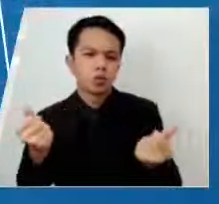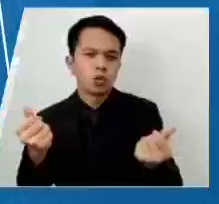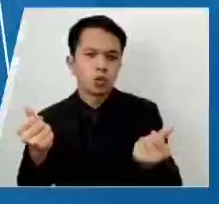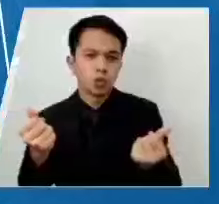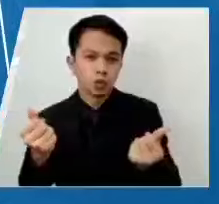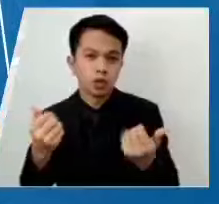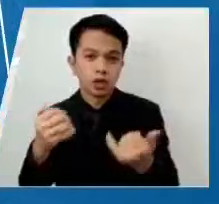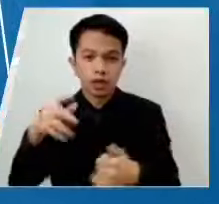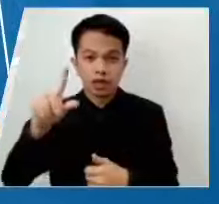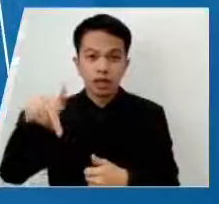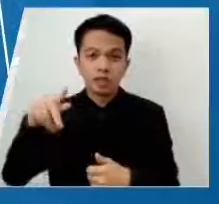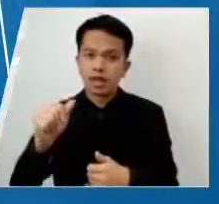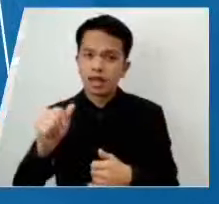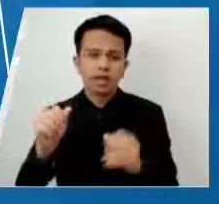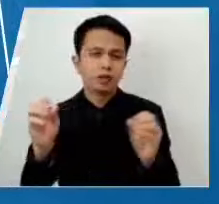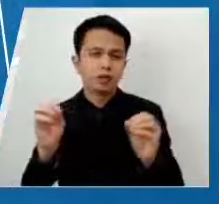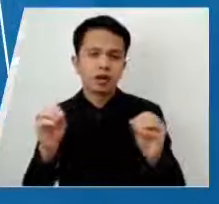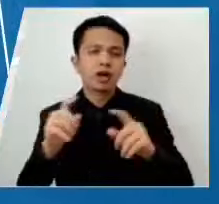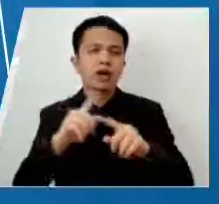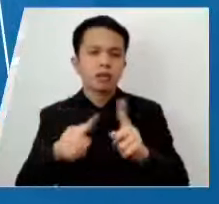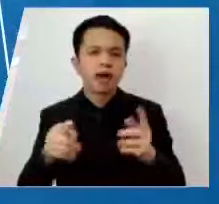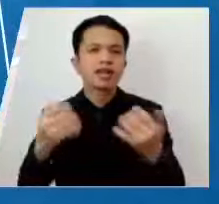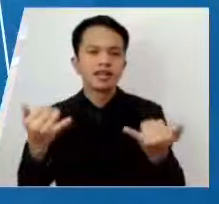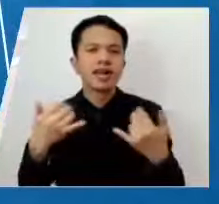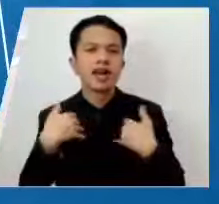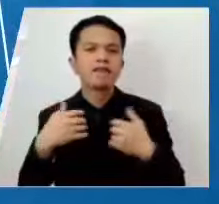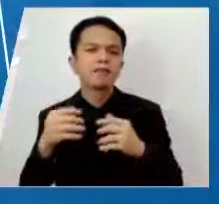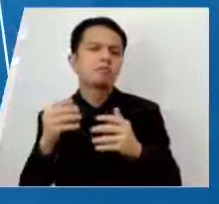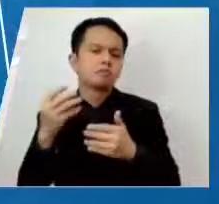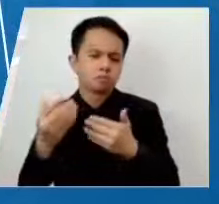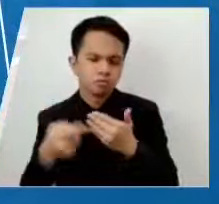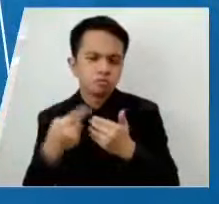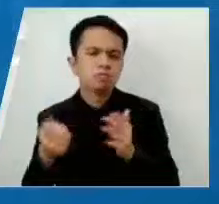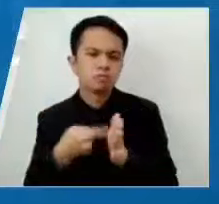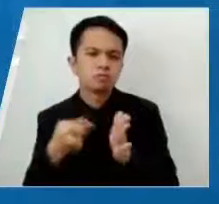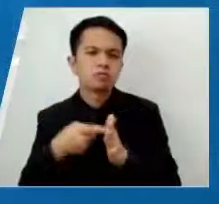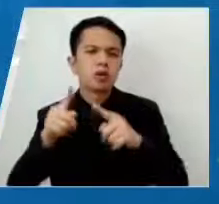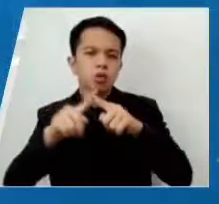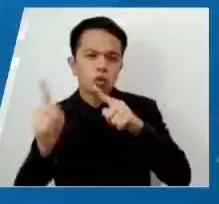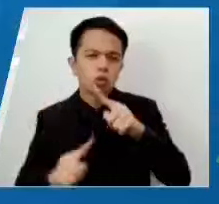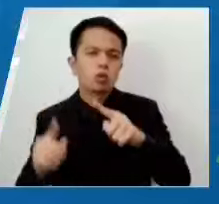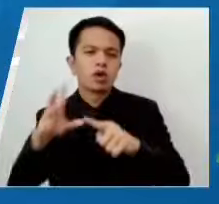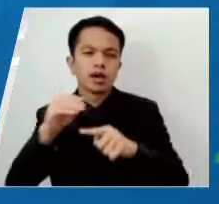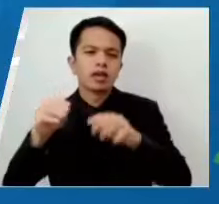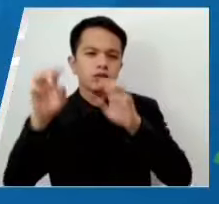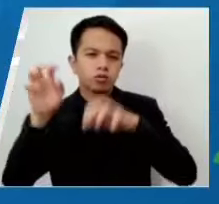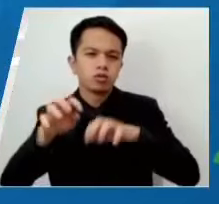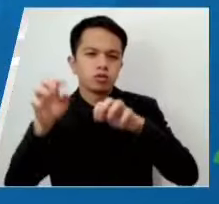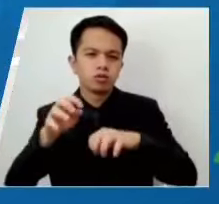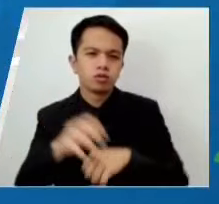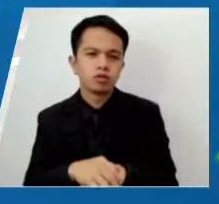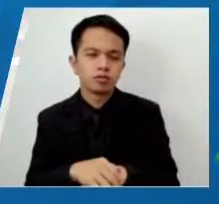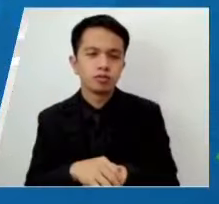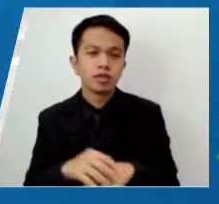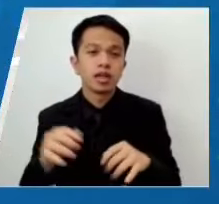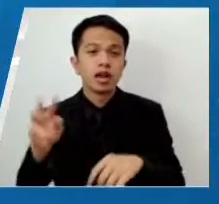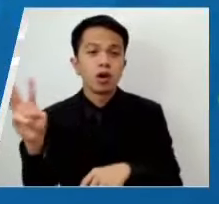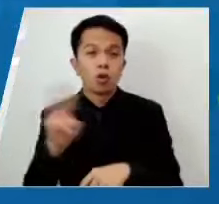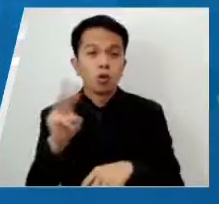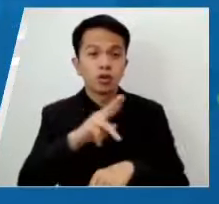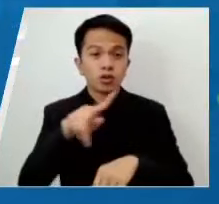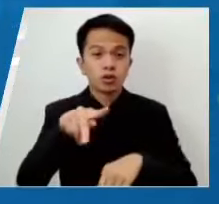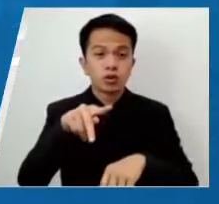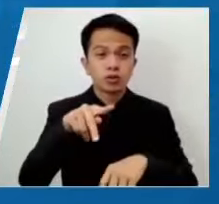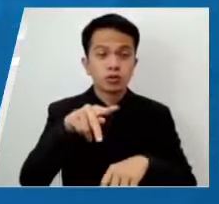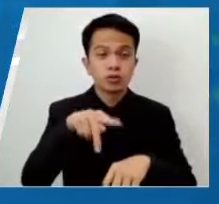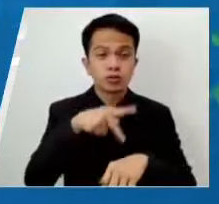LPA pero magpapaulan pa rin ang habagat at localized thunderstorms. Base sa datos ng Metro Weather, may pag-ulan pa rin sa western section ng Luzon sa